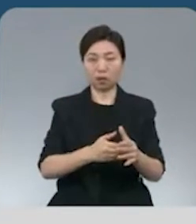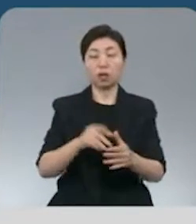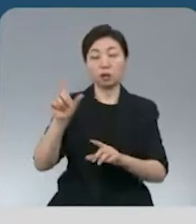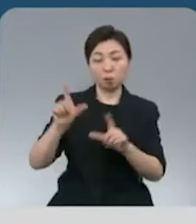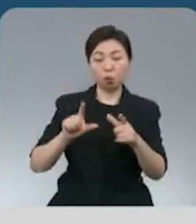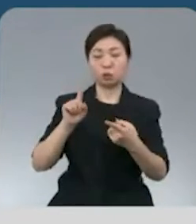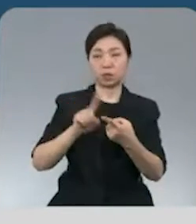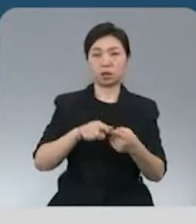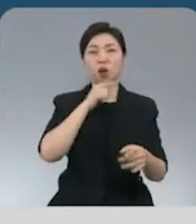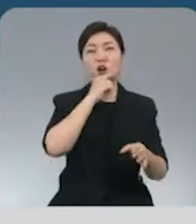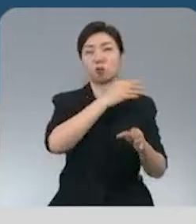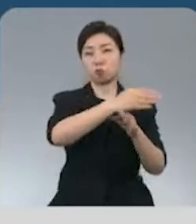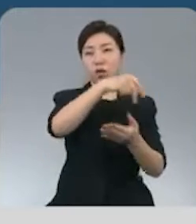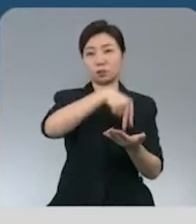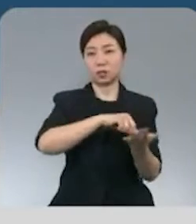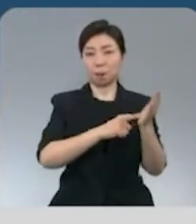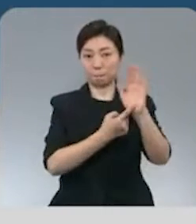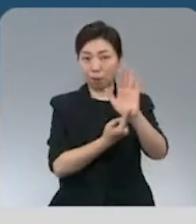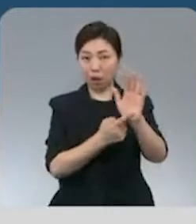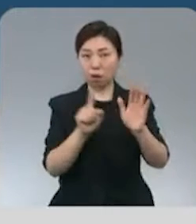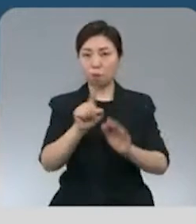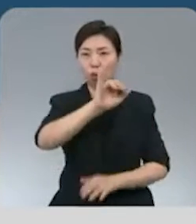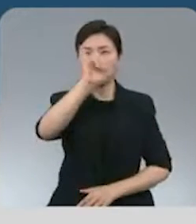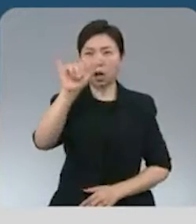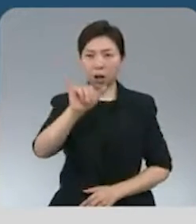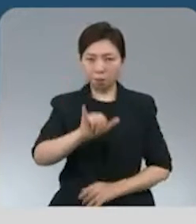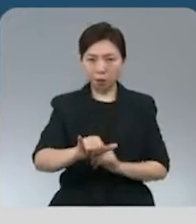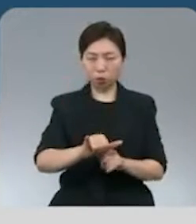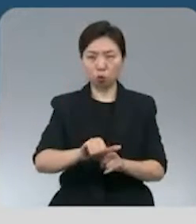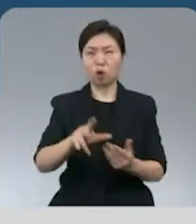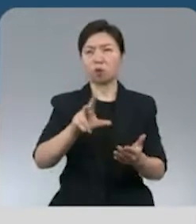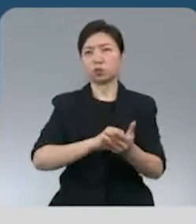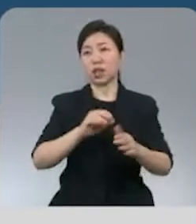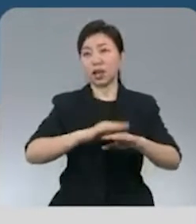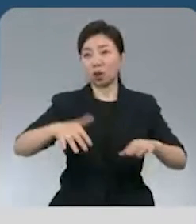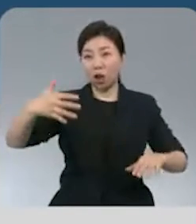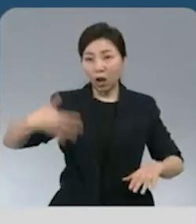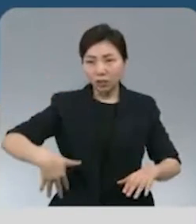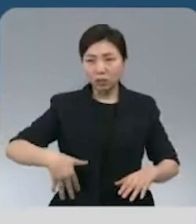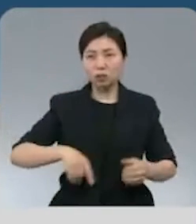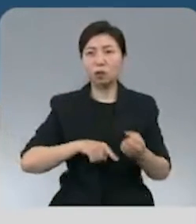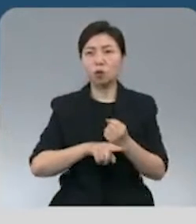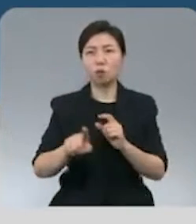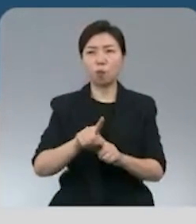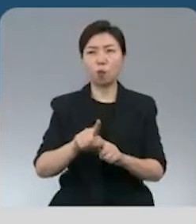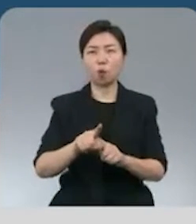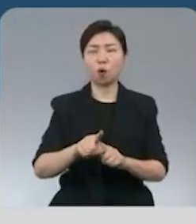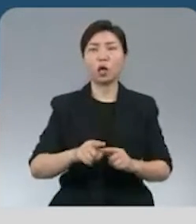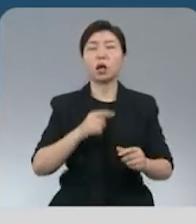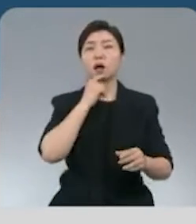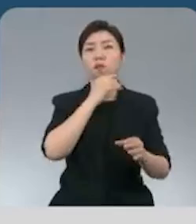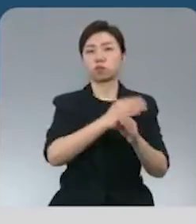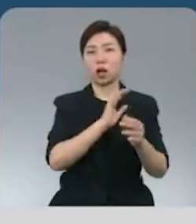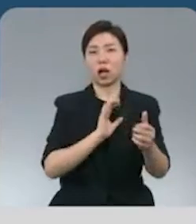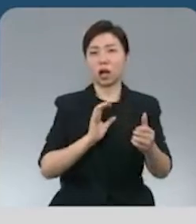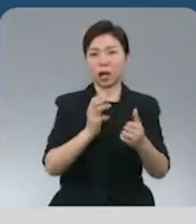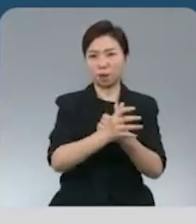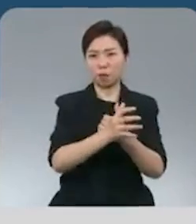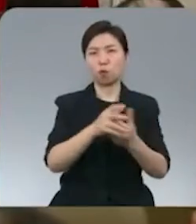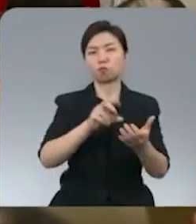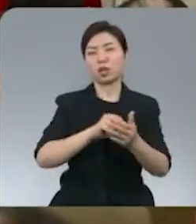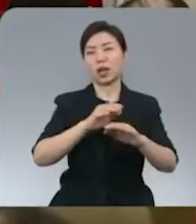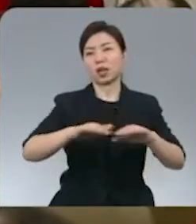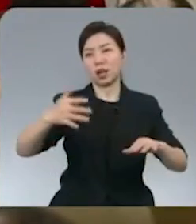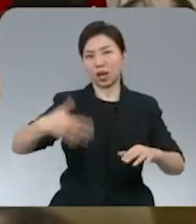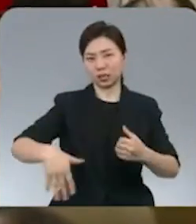maschine des typs rewe joint die elektronische signale erfassen kann über dem ostmeer zum einsatz am dienstag